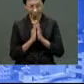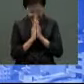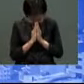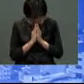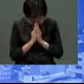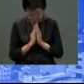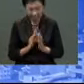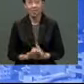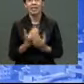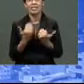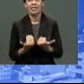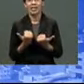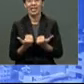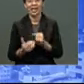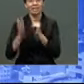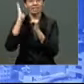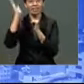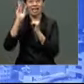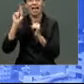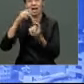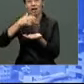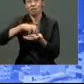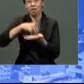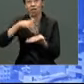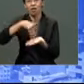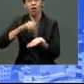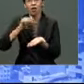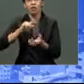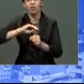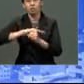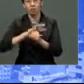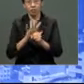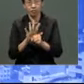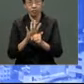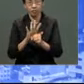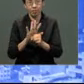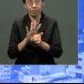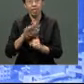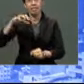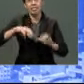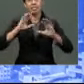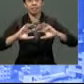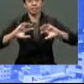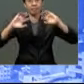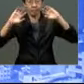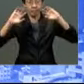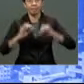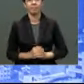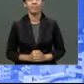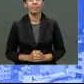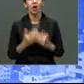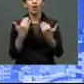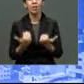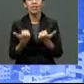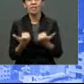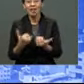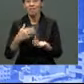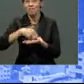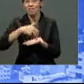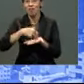ต้อนรับคุณผู้ชมนะคะเข้าสู่การแถลงข่าวจากศูนย์บริหารสถานการณ์โควิด -19 จากที่ทำเนียบรัฐบาลนะคะวันนี้แน่นอนค่ะนอกจ